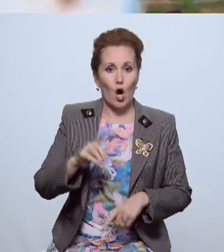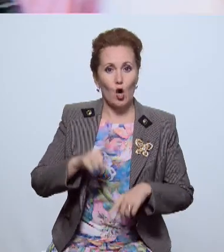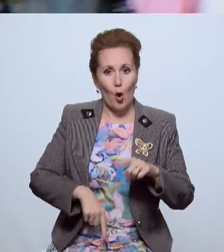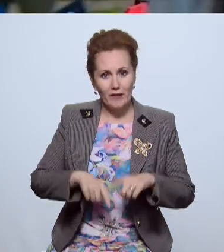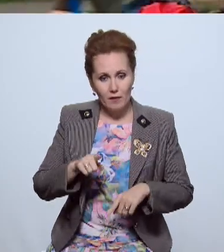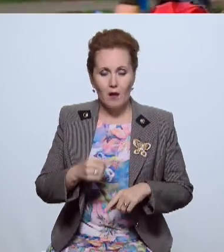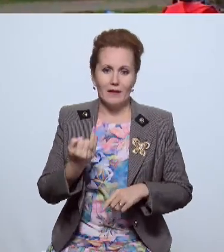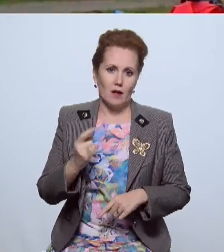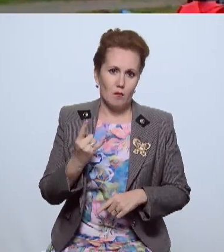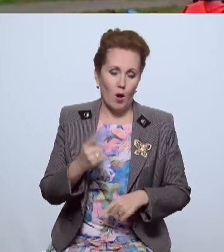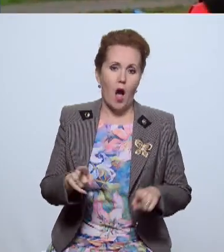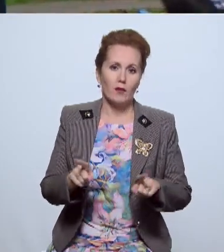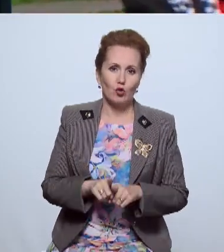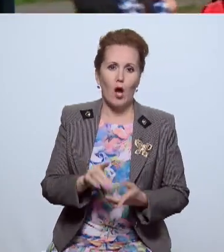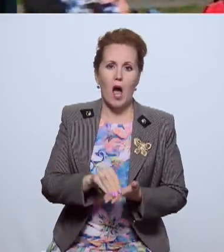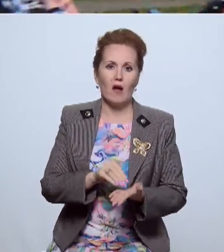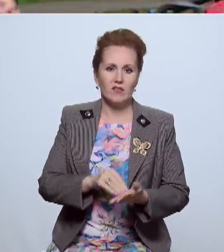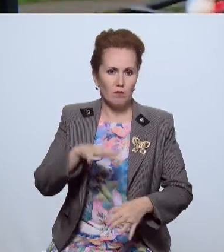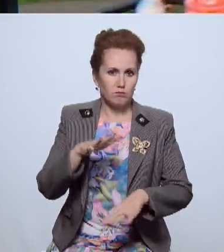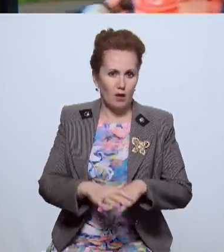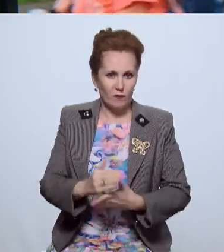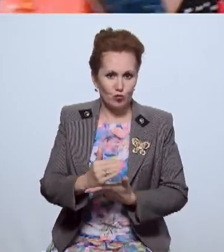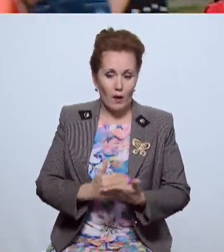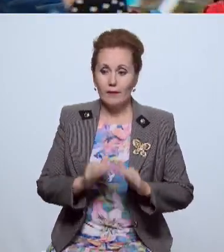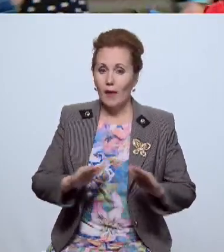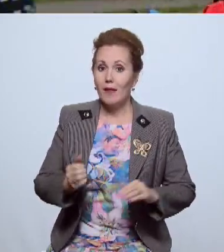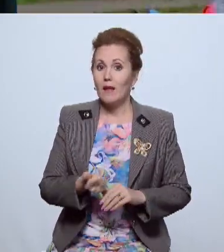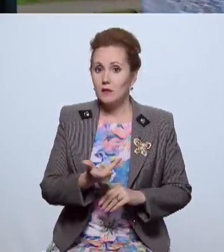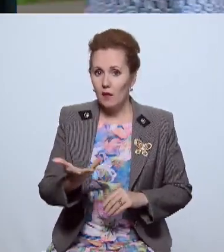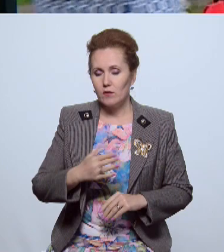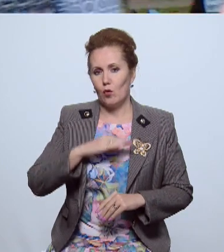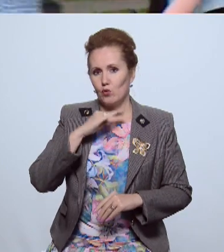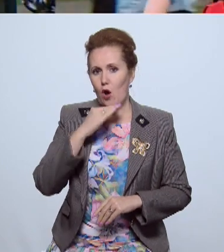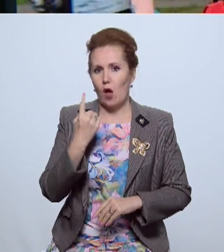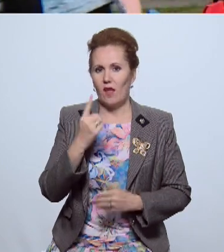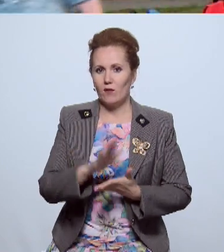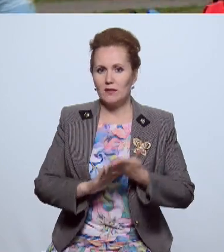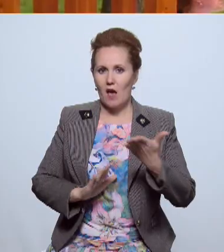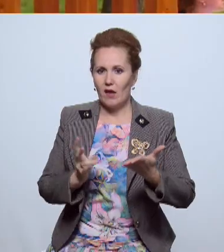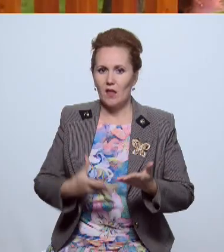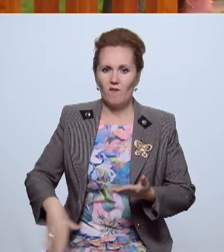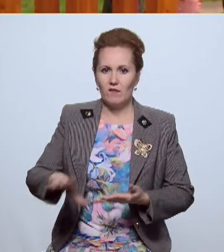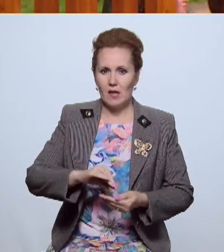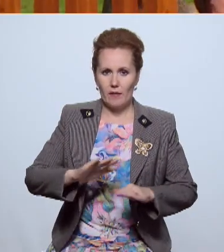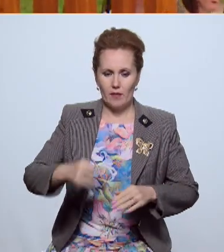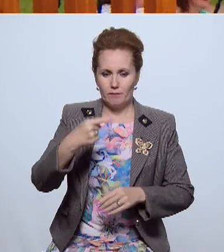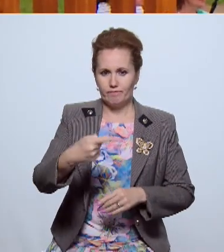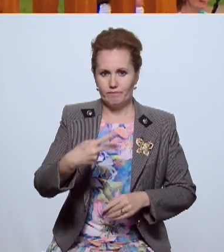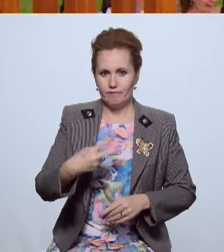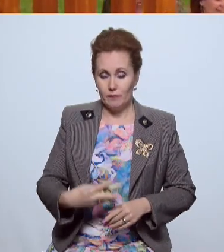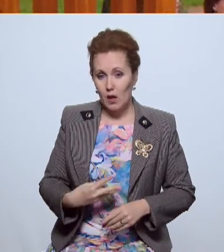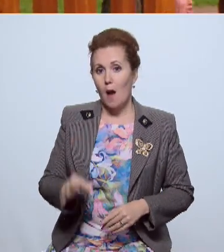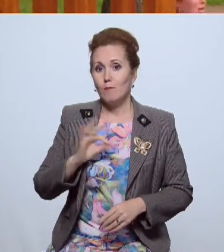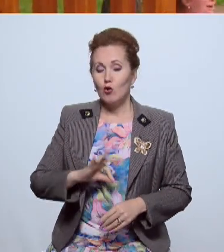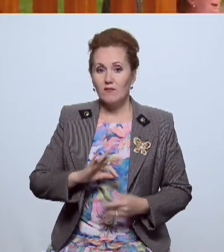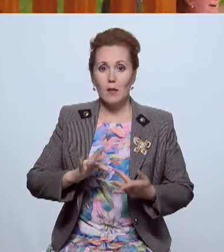также реквизиты банковского счета. Если детей несколько, достаточно одного заявления на всех. Пользователям портала госуслуг